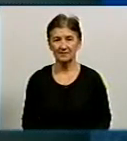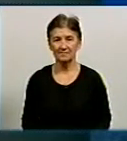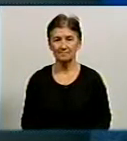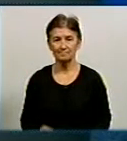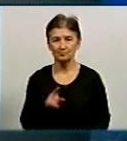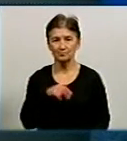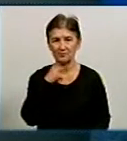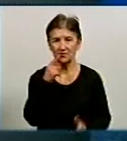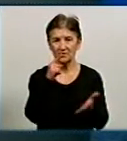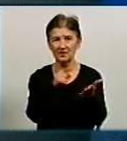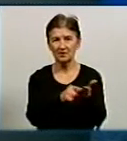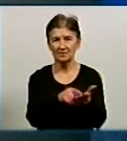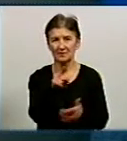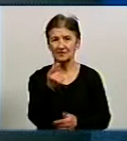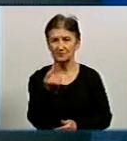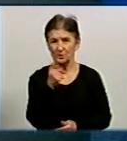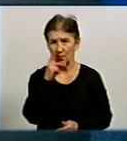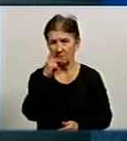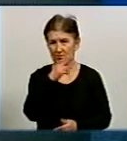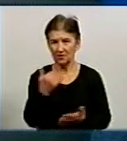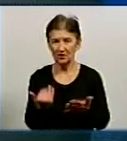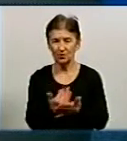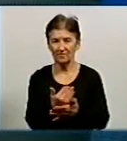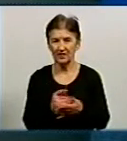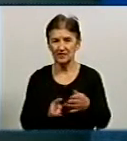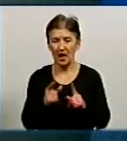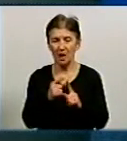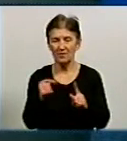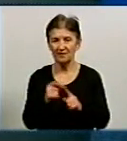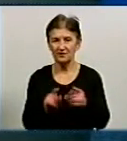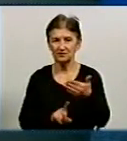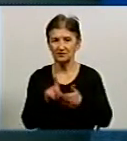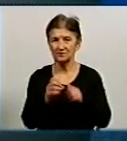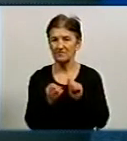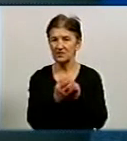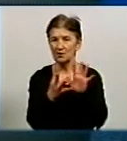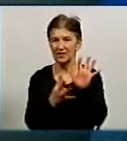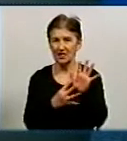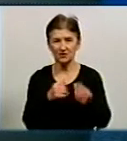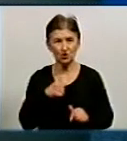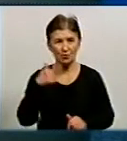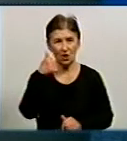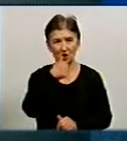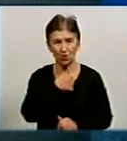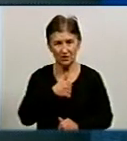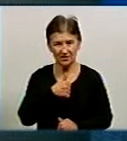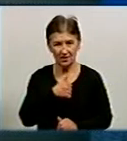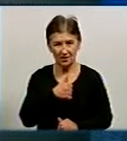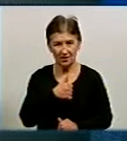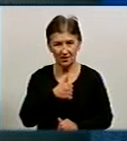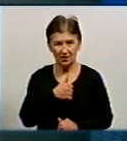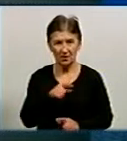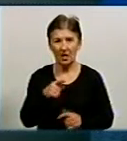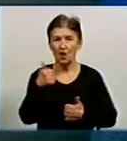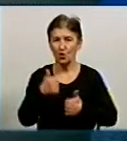Одразу зауважу, що я дещо помилився. Нові правила починають діяти вже у 2019 році.